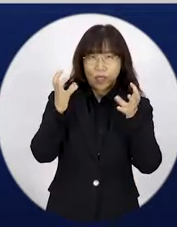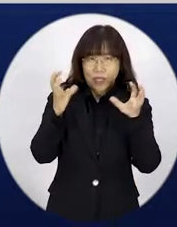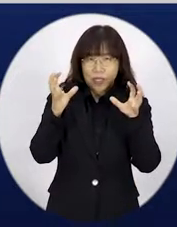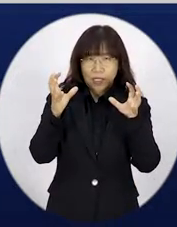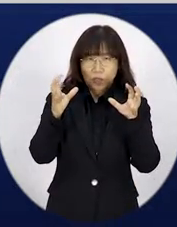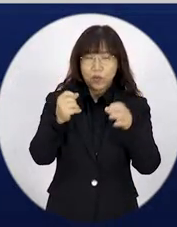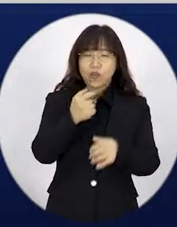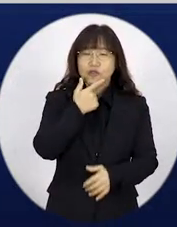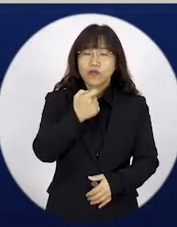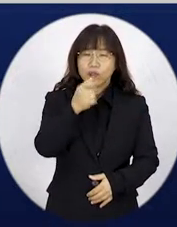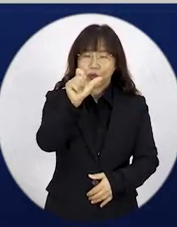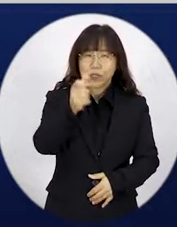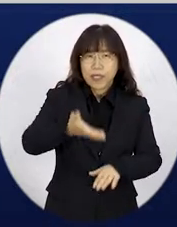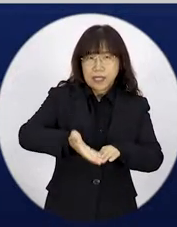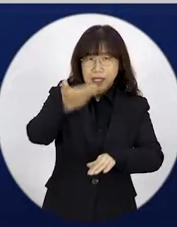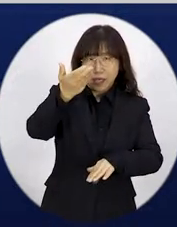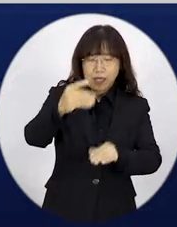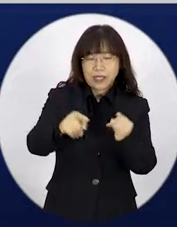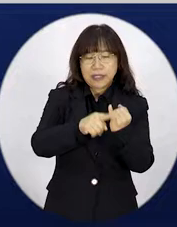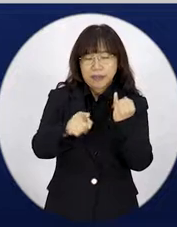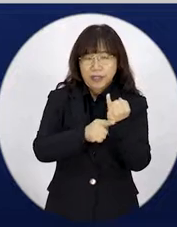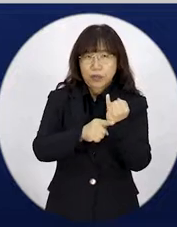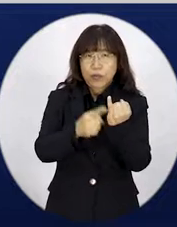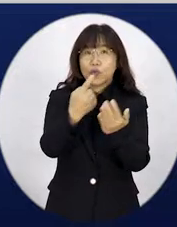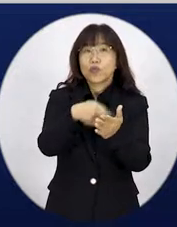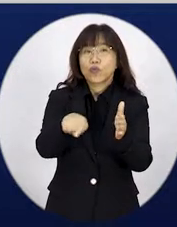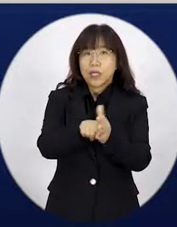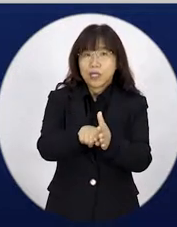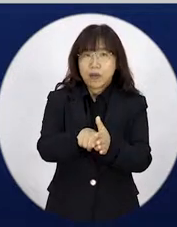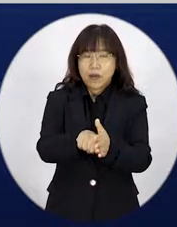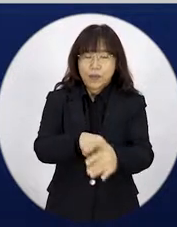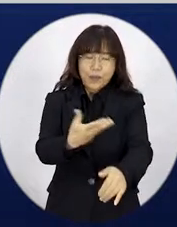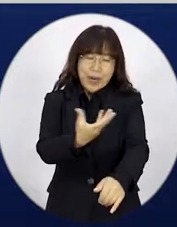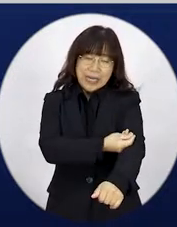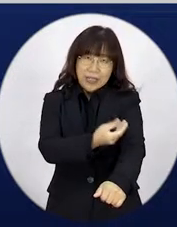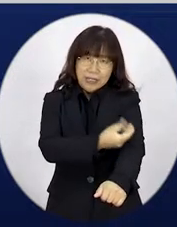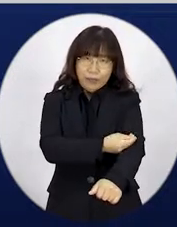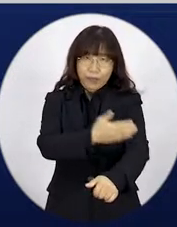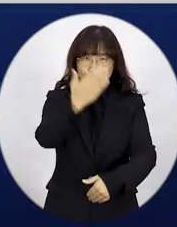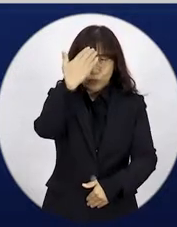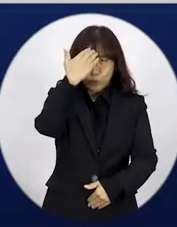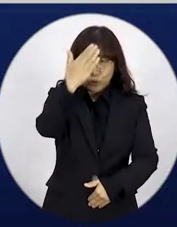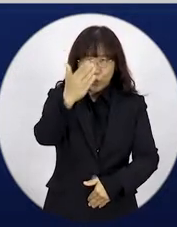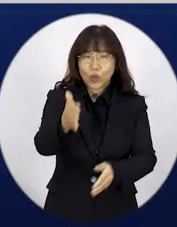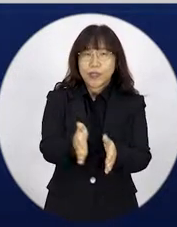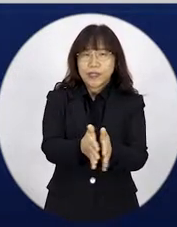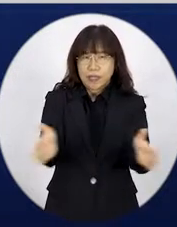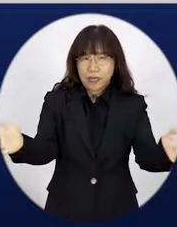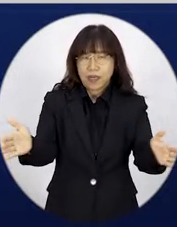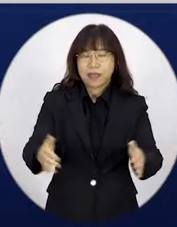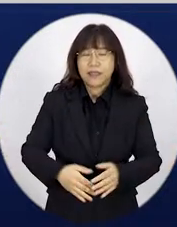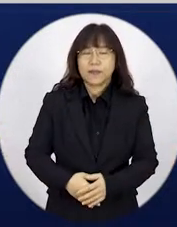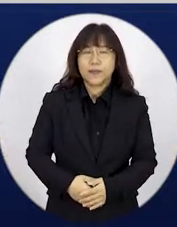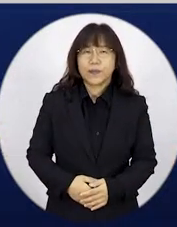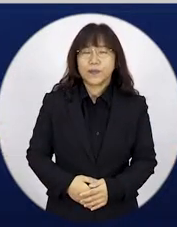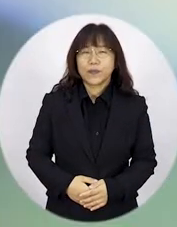어르신과 임신부 등 건강 취약계층을 대상으로 인플루엔자 백신 무료 예방접종을